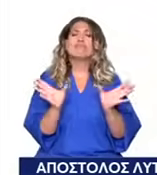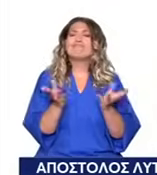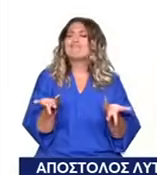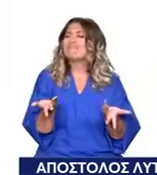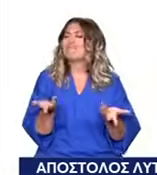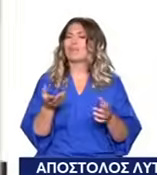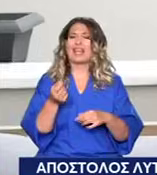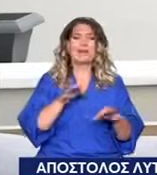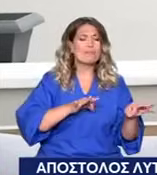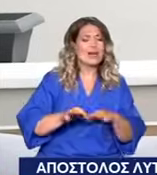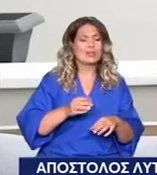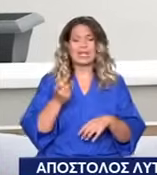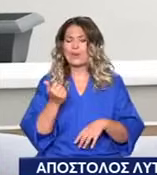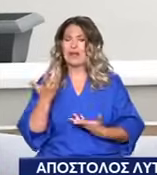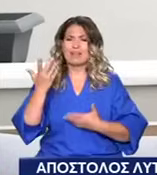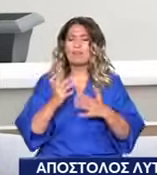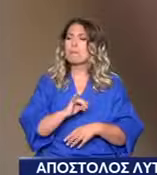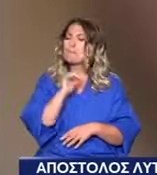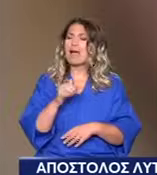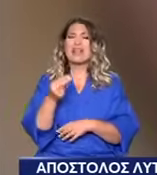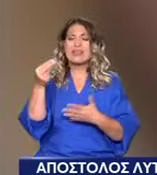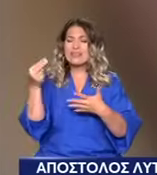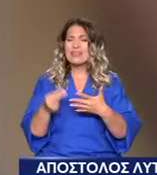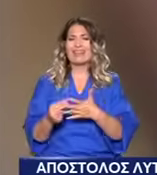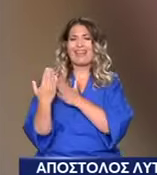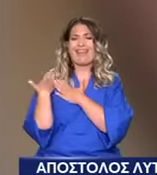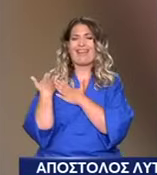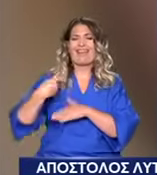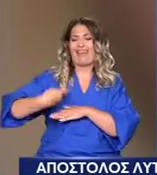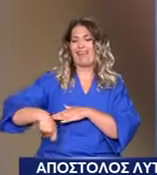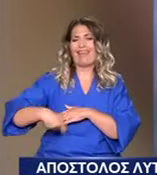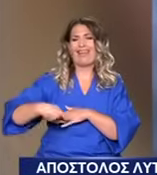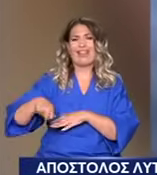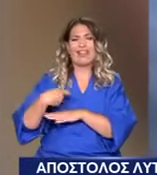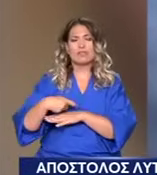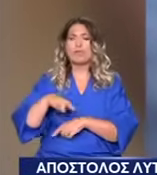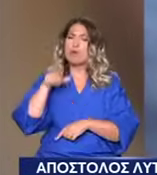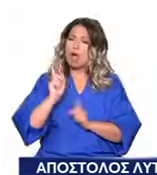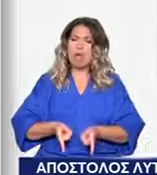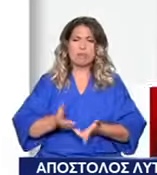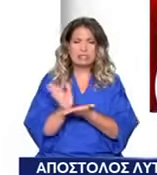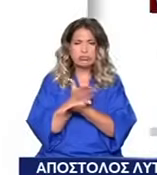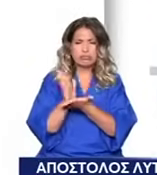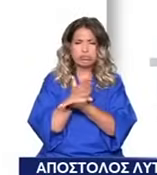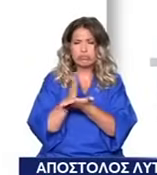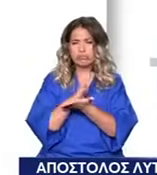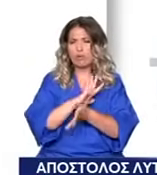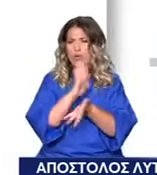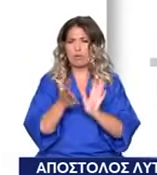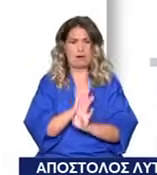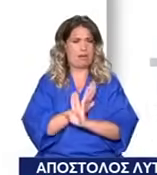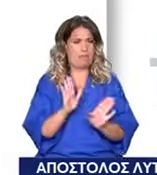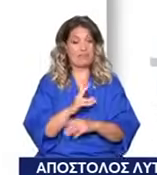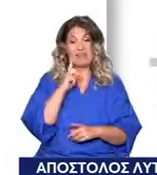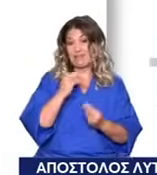περιουσίες, μέχρι τις υποθέσεις του δικηγορικού γραφείου. Με τον χωρισμό να έχει προαποφασιστεί, η Σοφία Πολυζωγοπούλου αθόρυβα άλλαξε την επαγγελματική